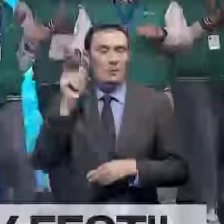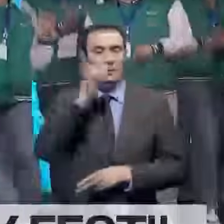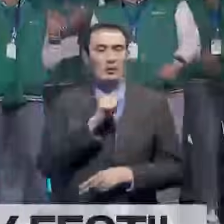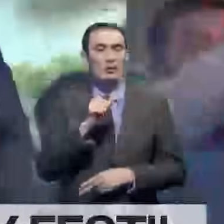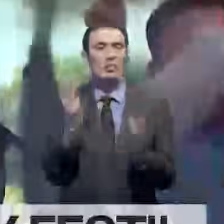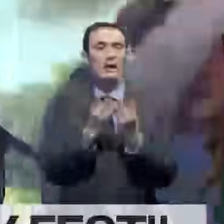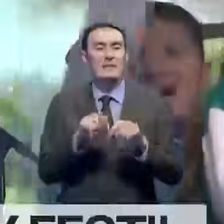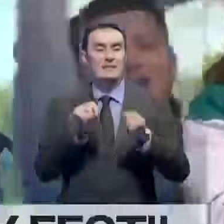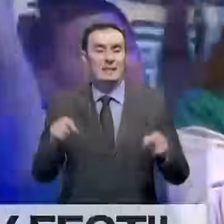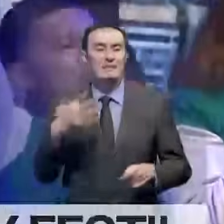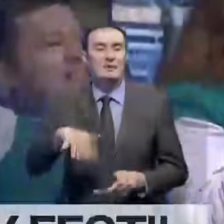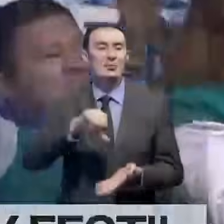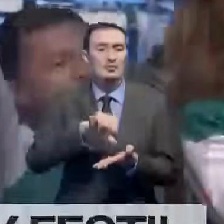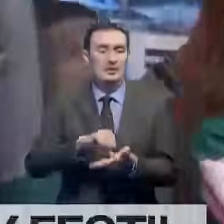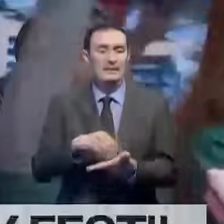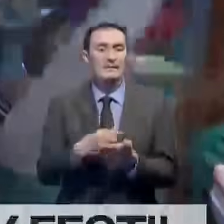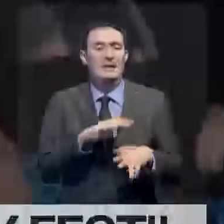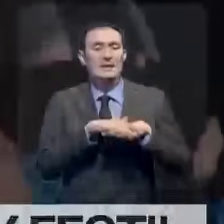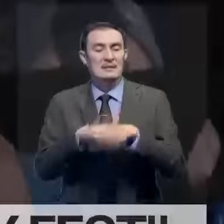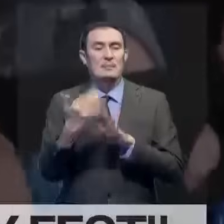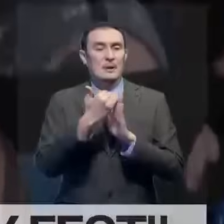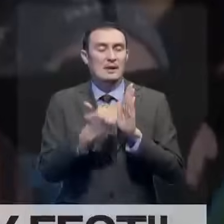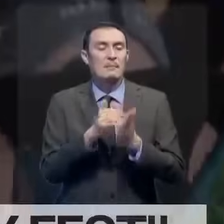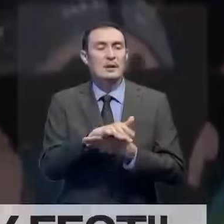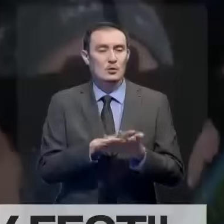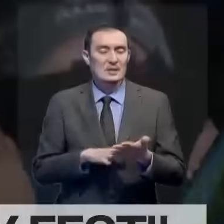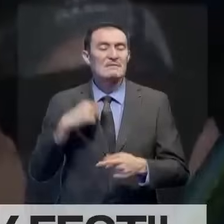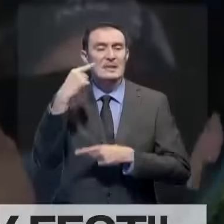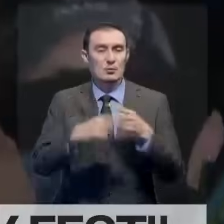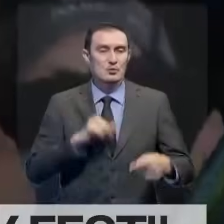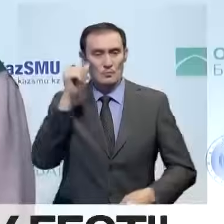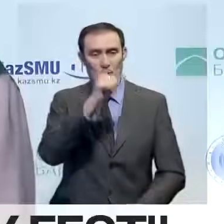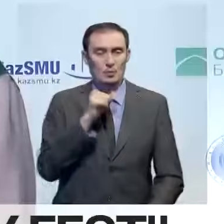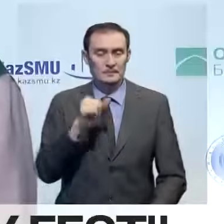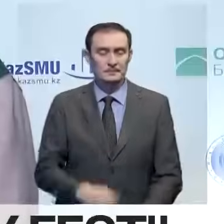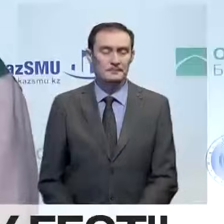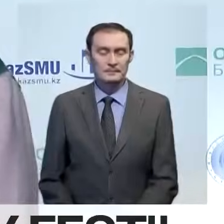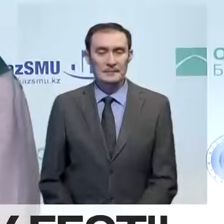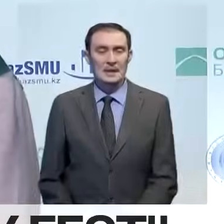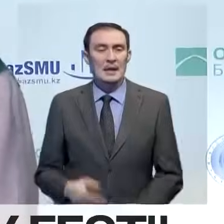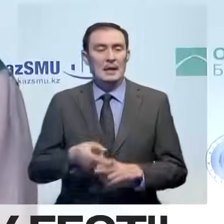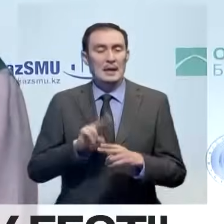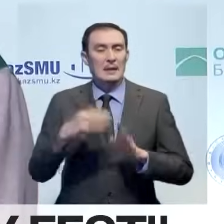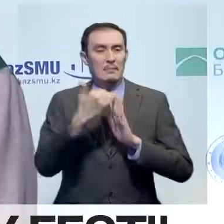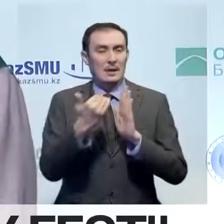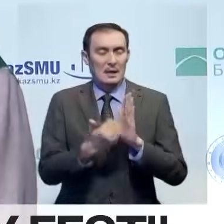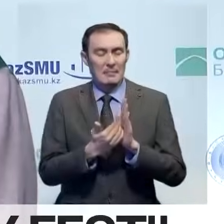новоселье отметили 50 участников. Финансирование программы продолжится и в следующем году. Данная программа направлена